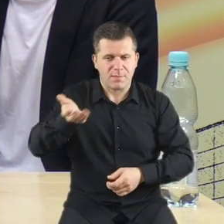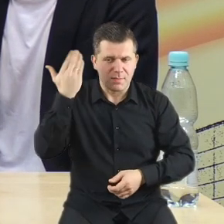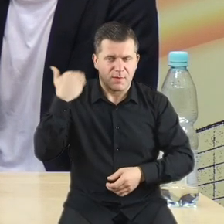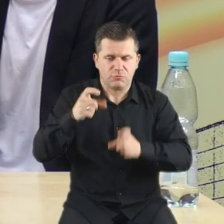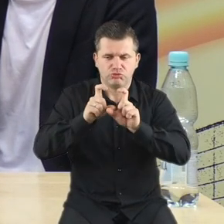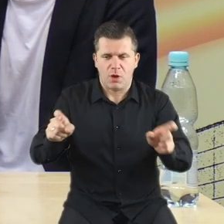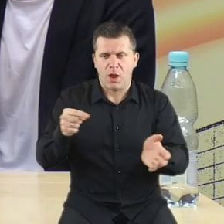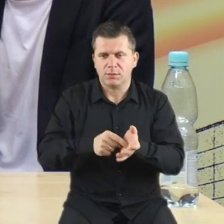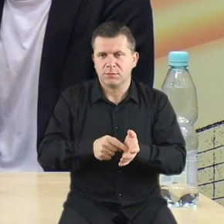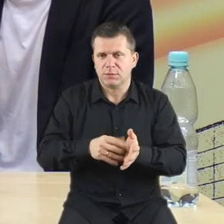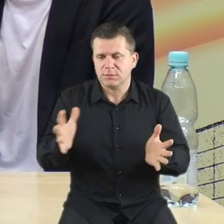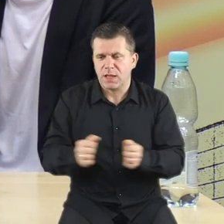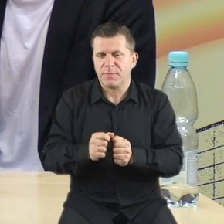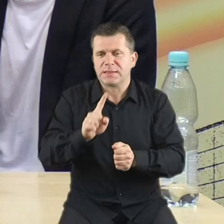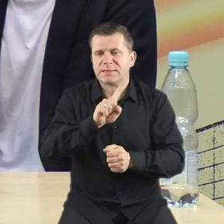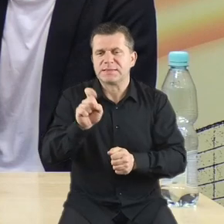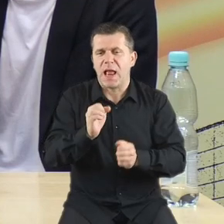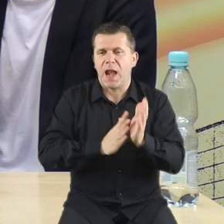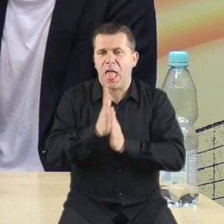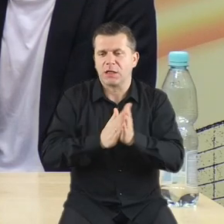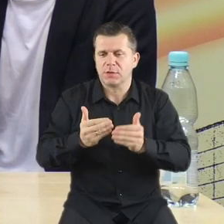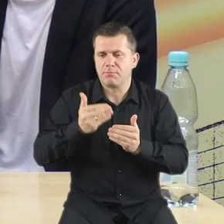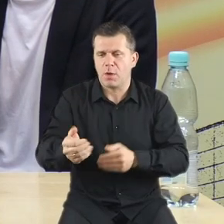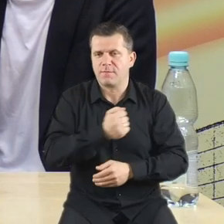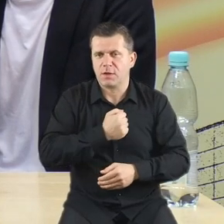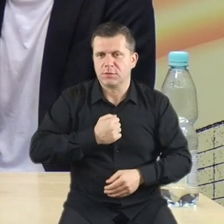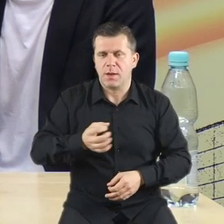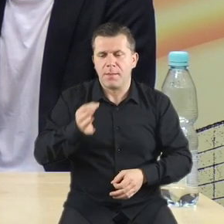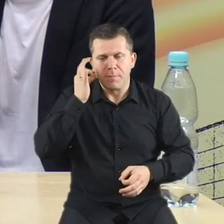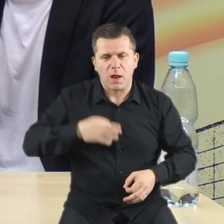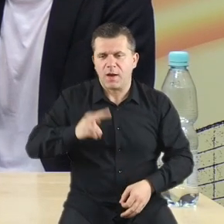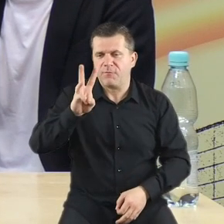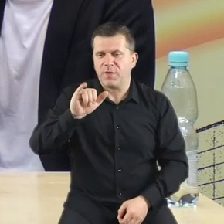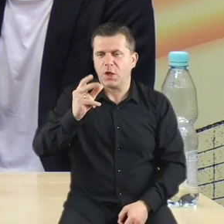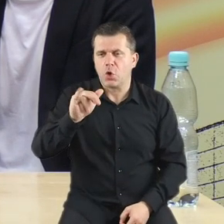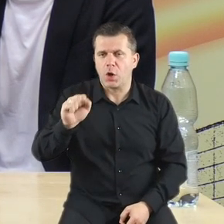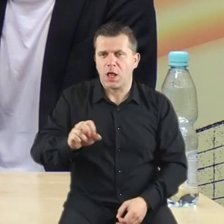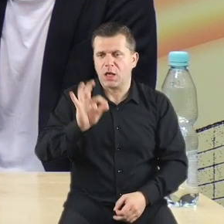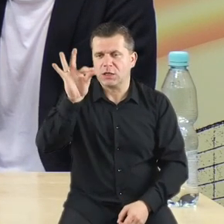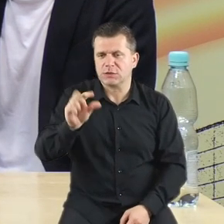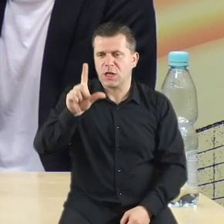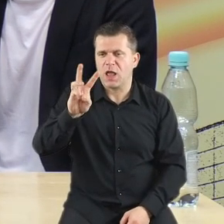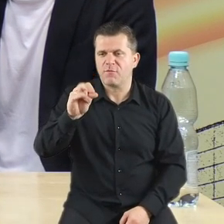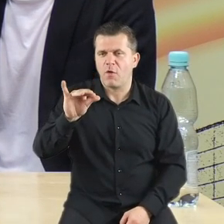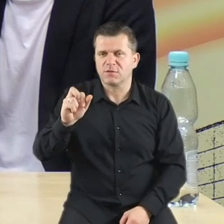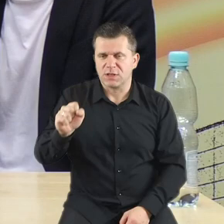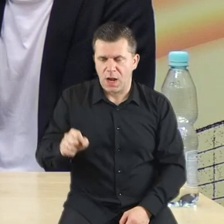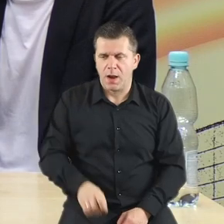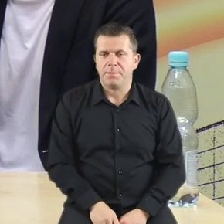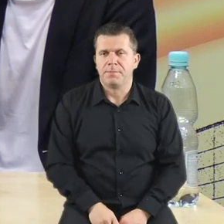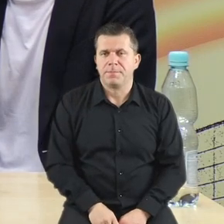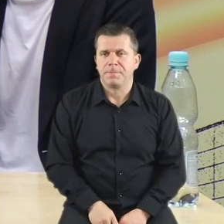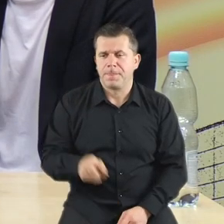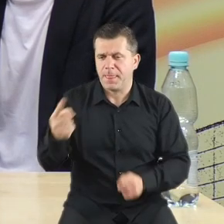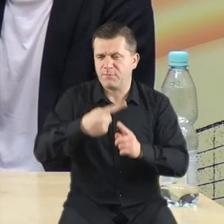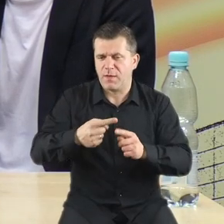w Zalesiu pod Warszawą panią Wiktorię Śliwowską, która znalazła mi książkę o powstaniu. To jest fragment